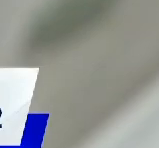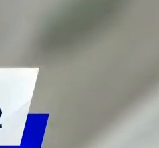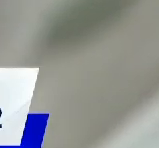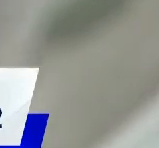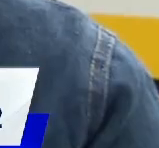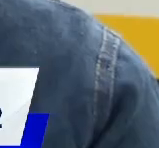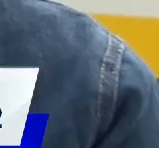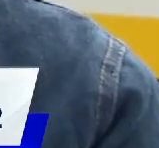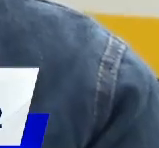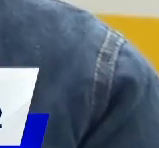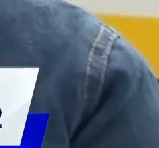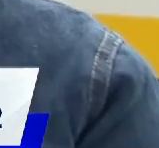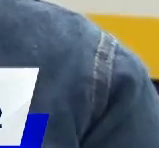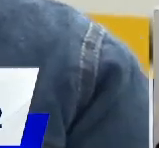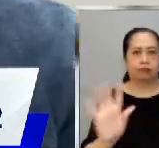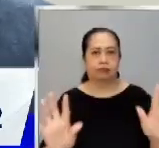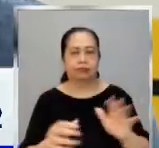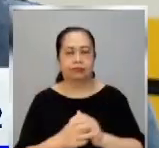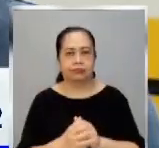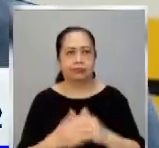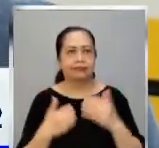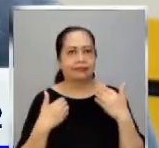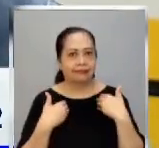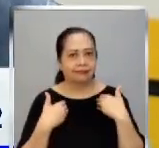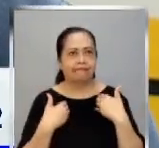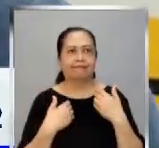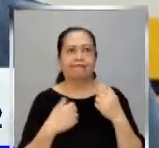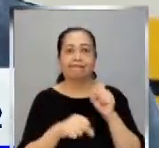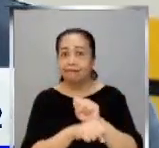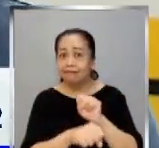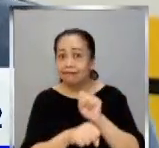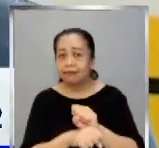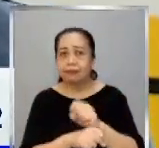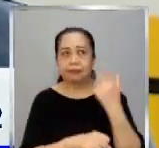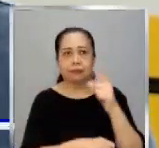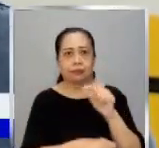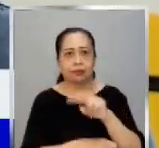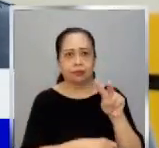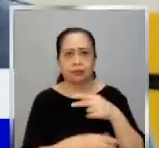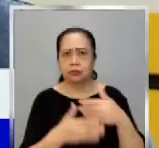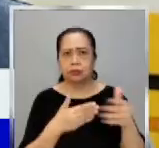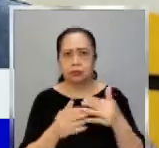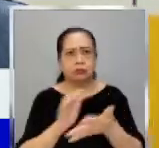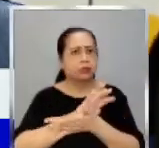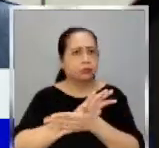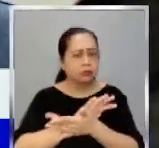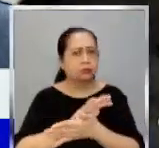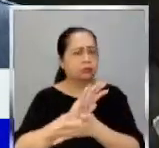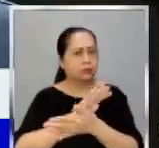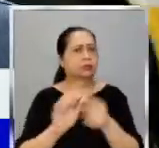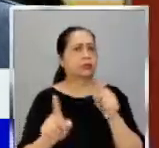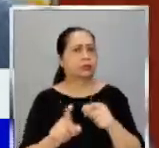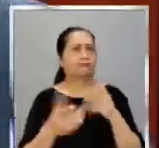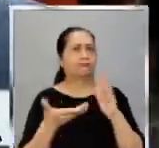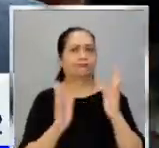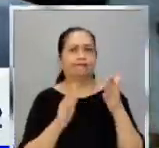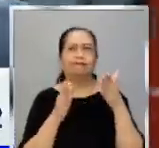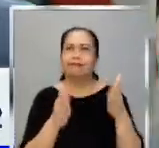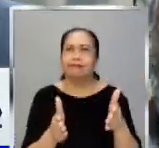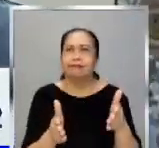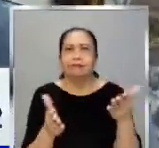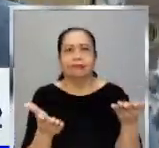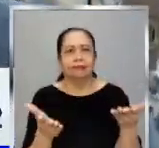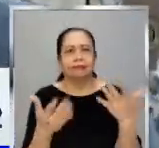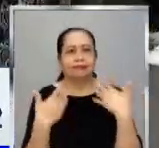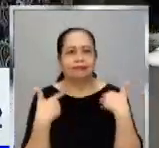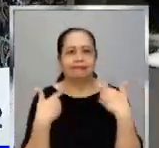frontliner. Nagkaroon ako ng stable job na 2022 kahit naging pandemic at yung pandemic na yun yung naging susi na pagkakaroon